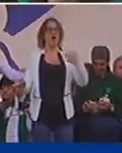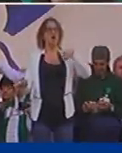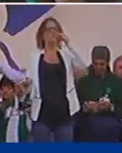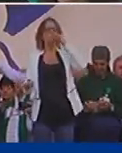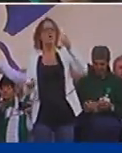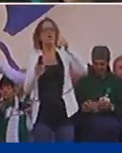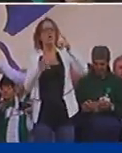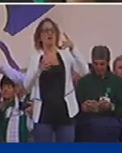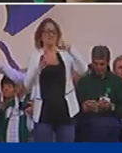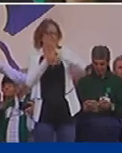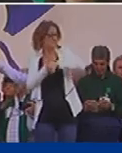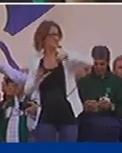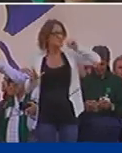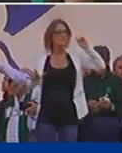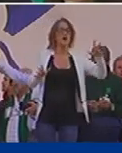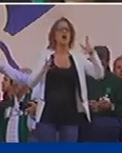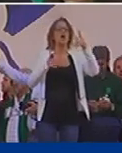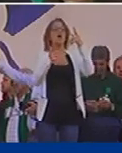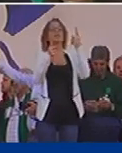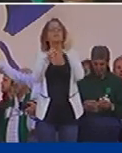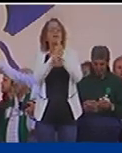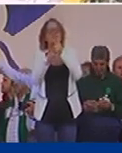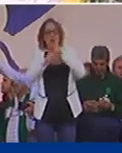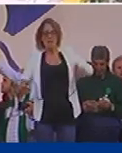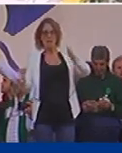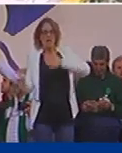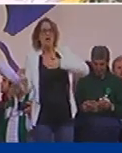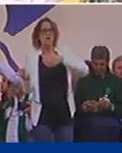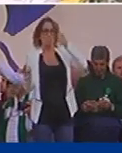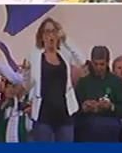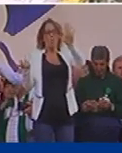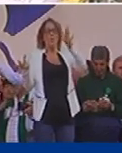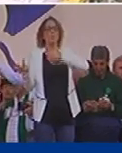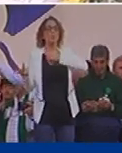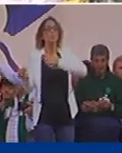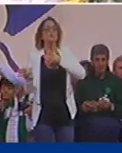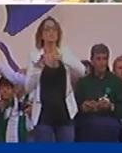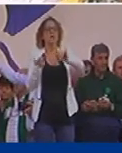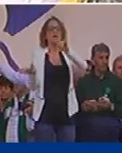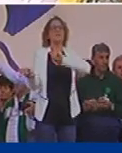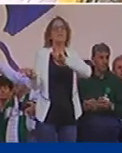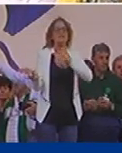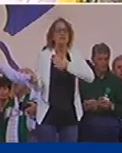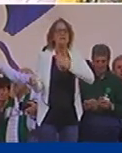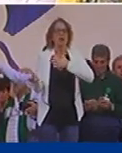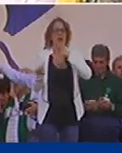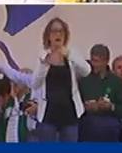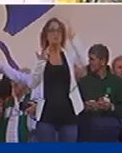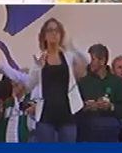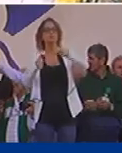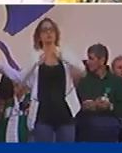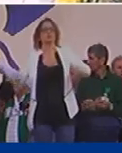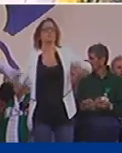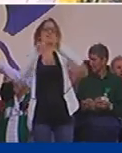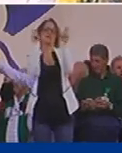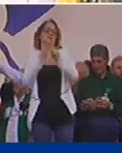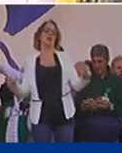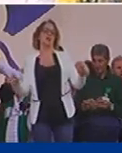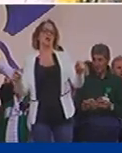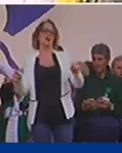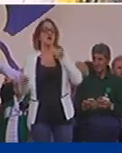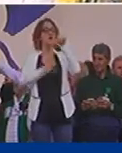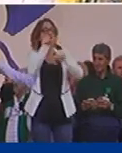sradicati, mantenendo la propria lingua, la propria cultura e la propria identità. Questa è la scommessa della Lega che non